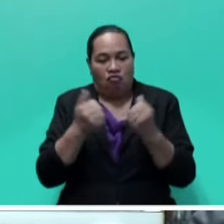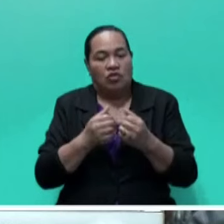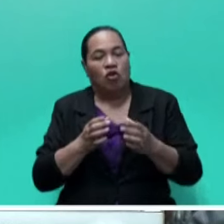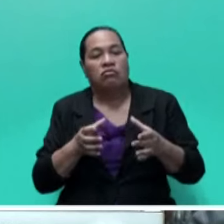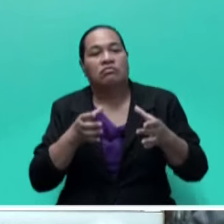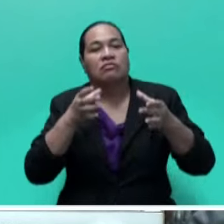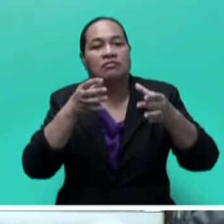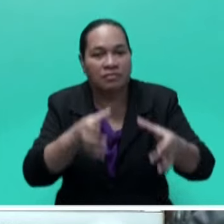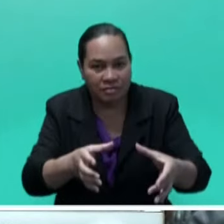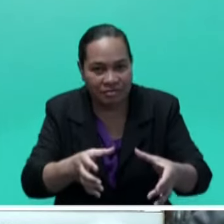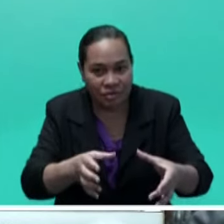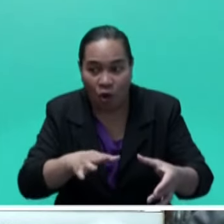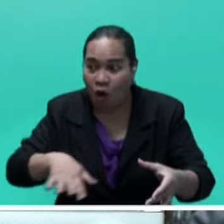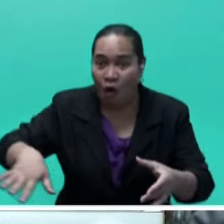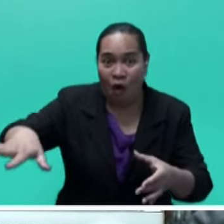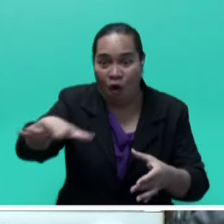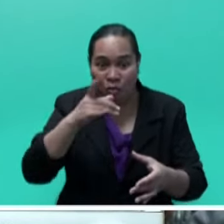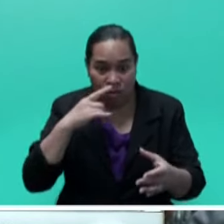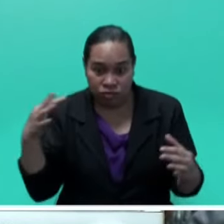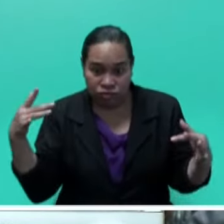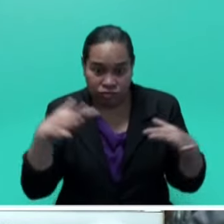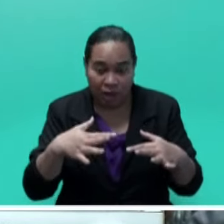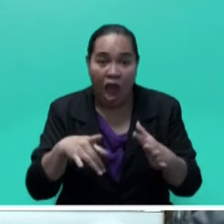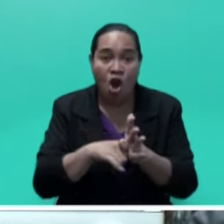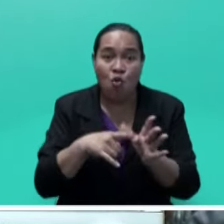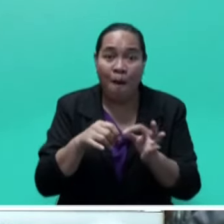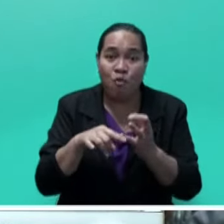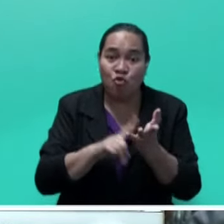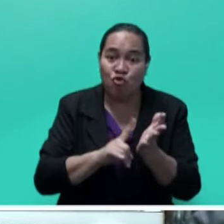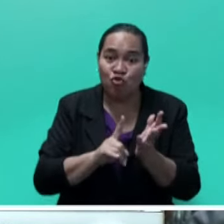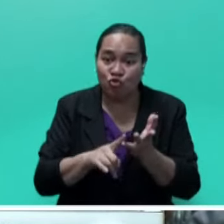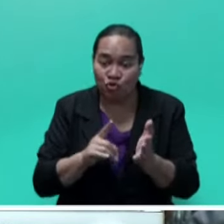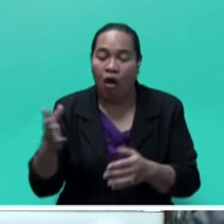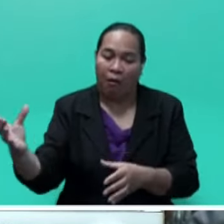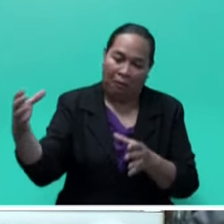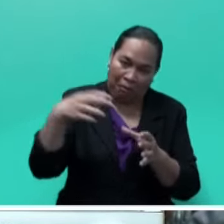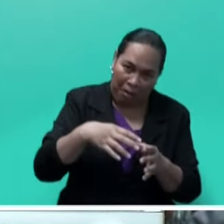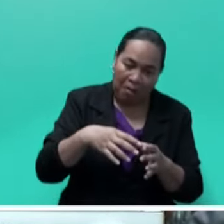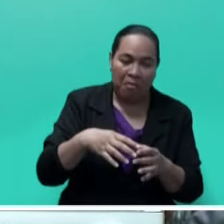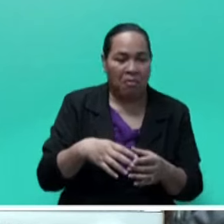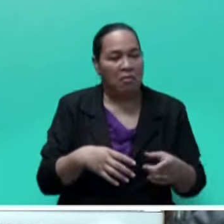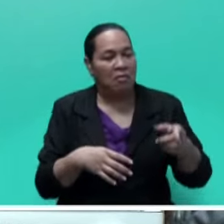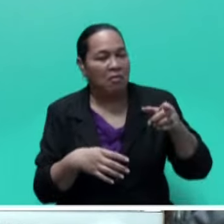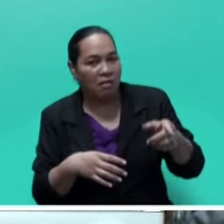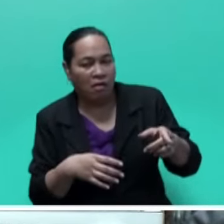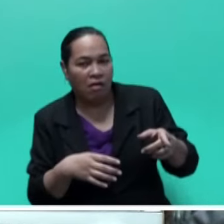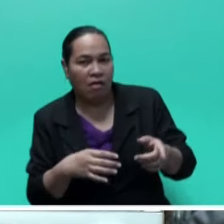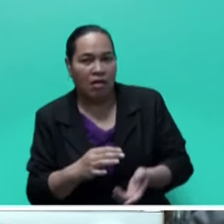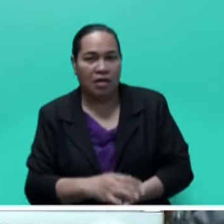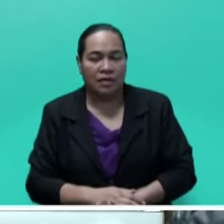Karalau tale kede ni kina, na wano rambulu, na wano waturanga